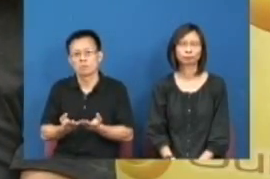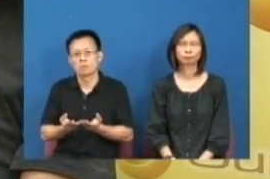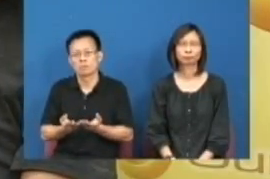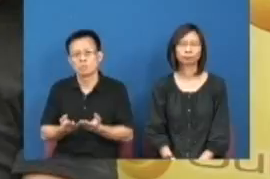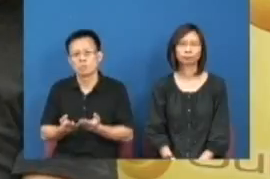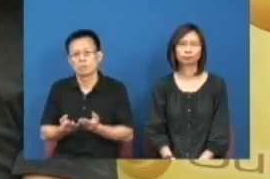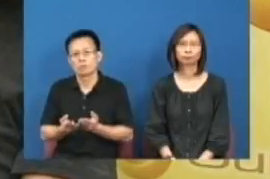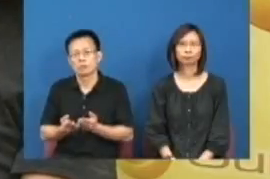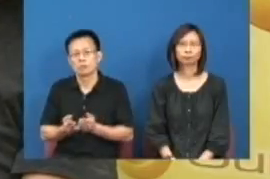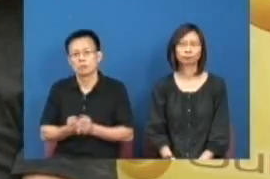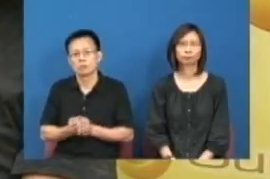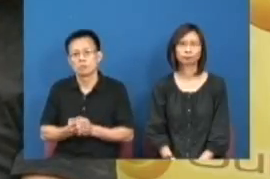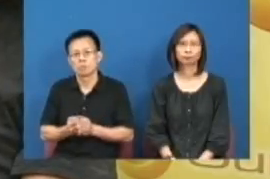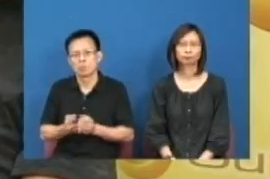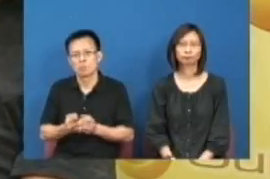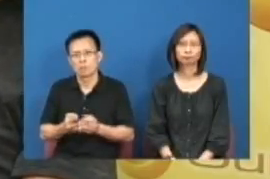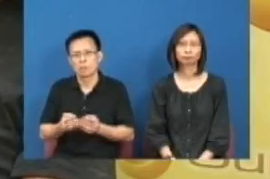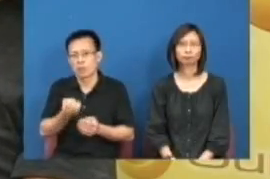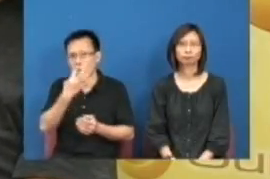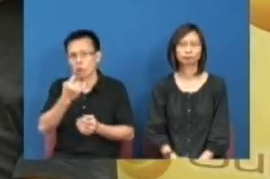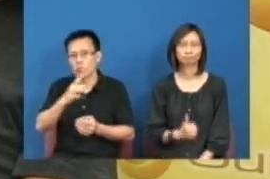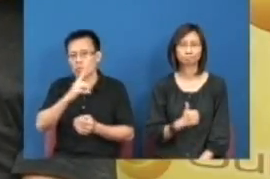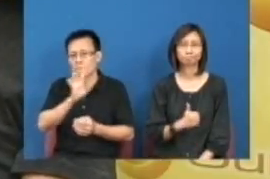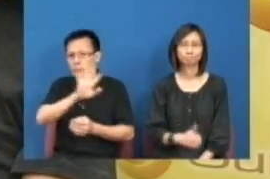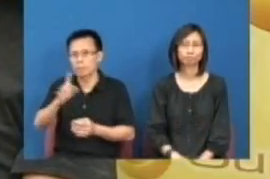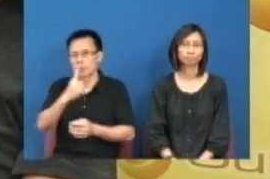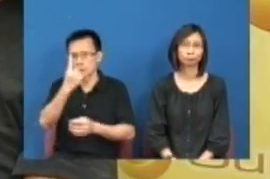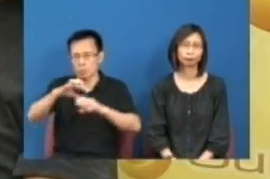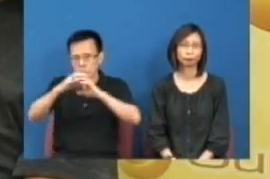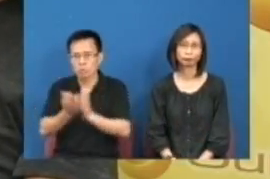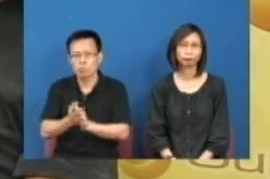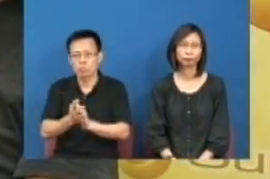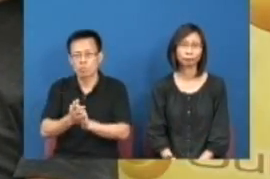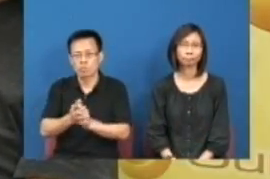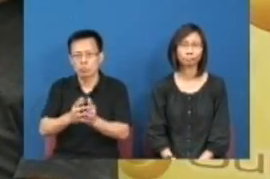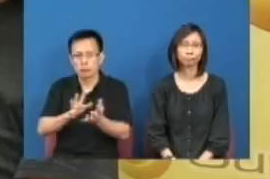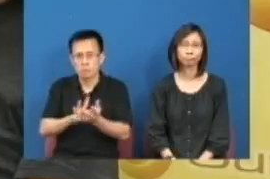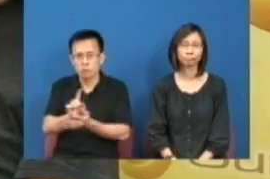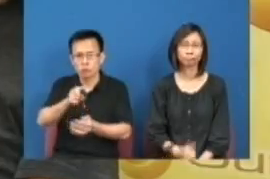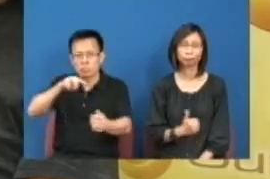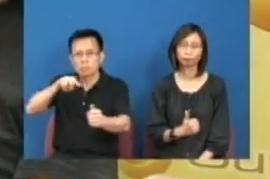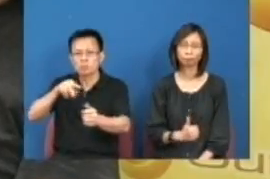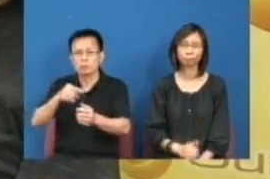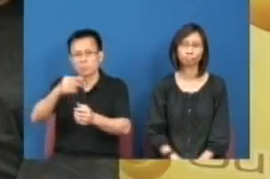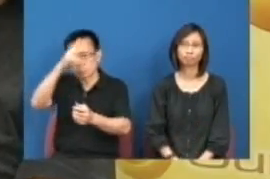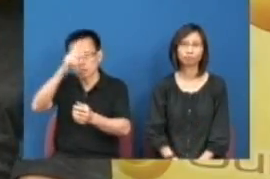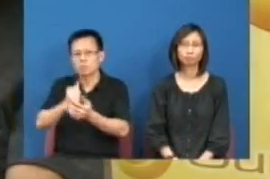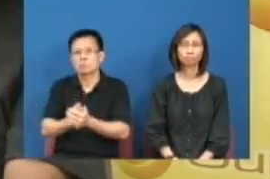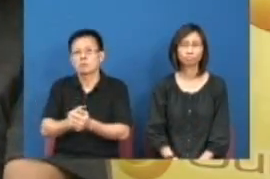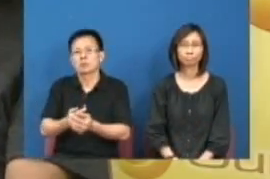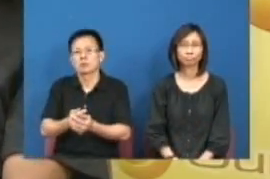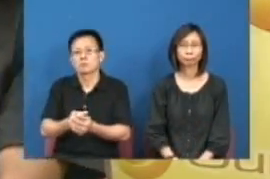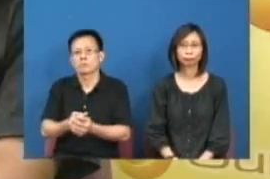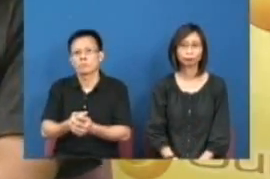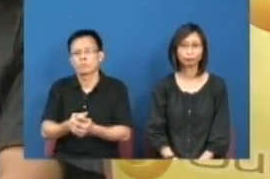呢一個喺香港唔係一黨專政啊嘛，係唔會將政治犯拉咗去噶嘛，唔會將呢個異見